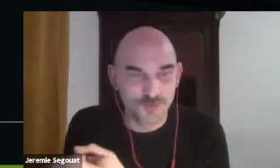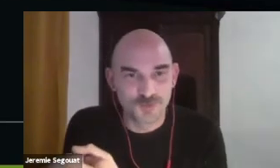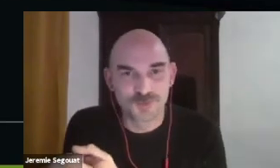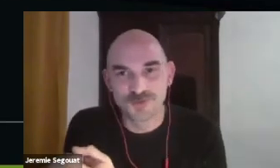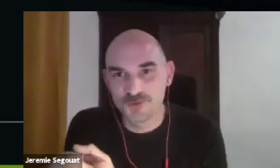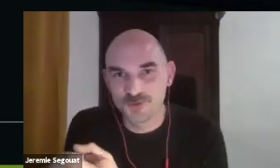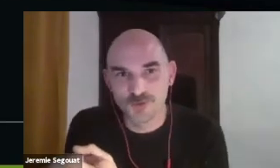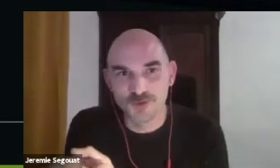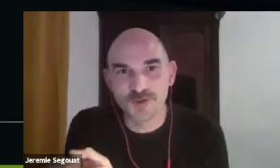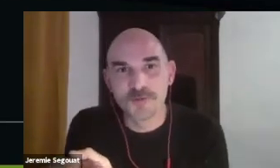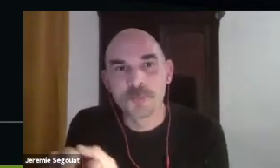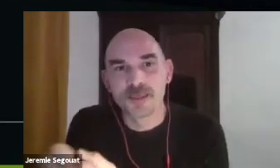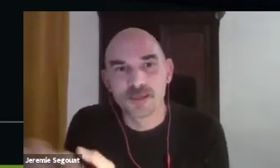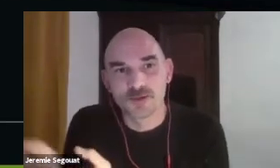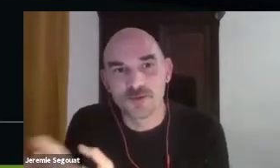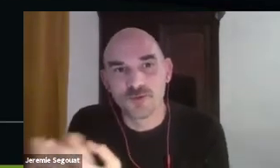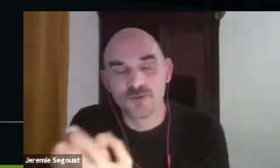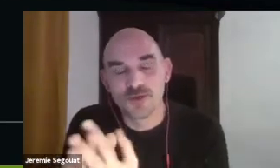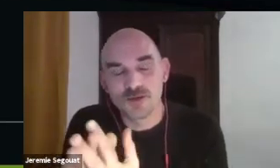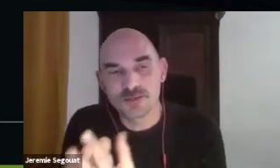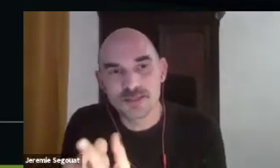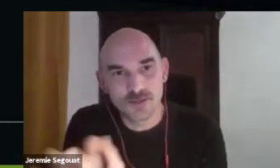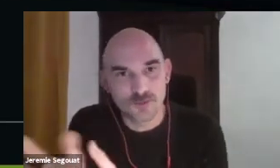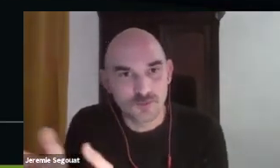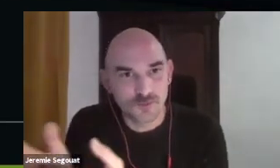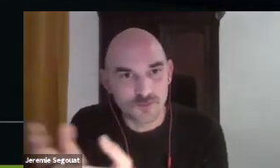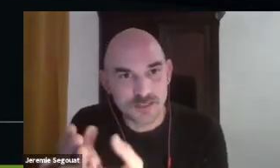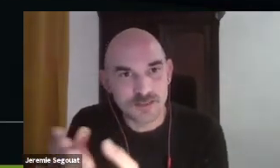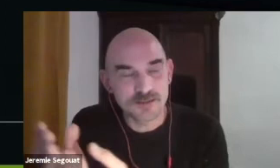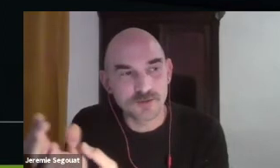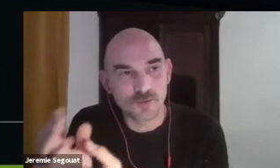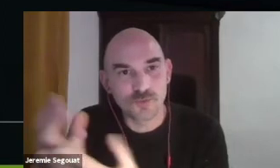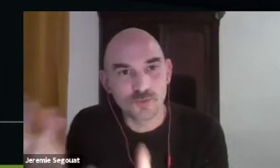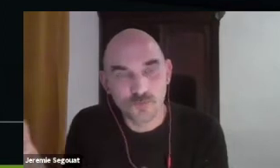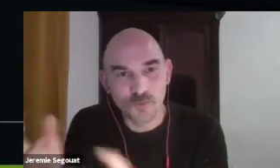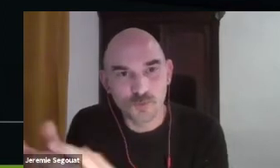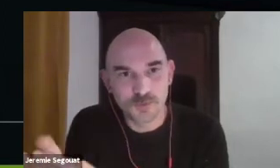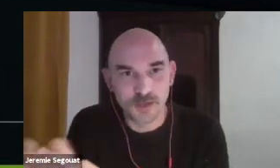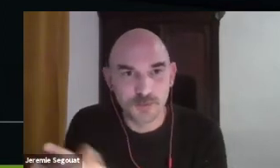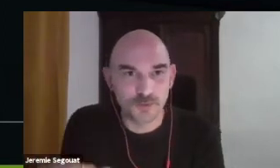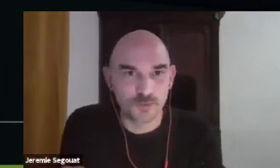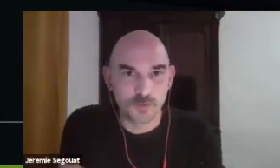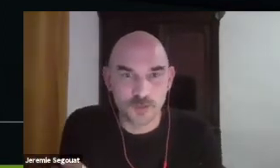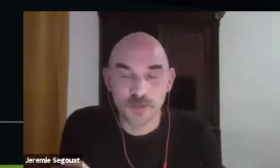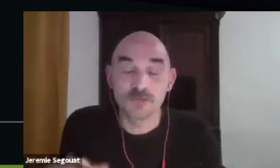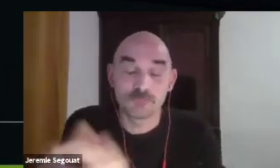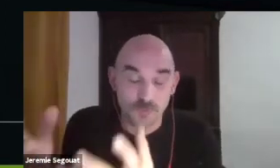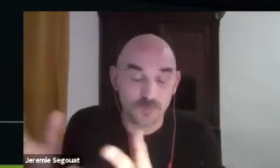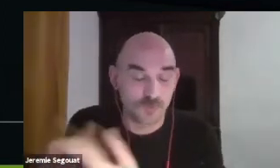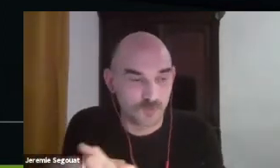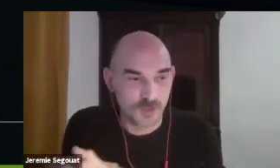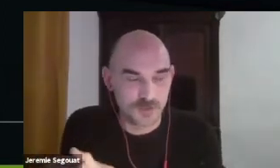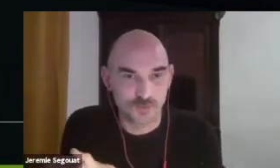'écran tout au long de ce colloque la langue des signes française regroupe des paramètres donc manuels